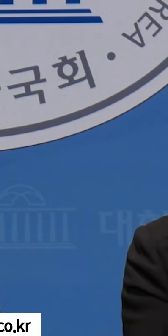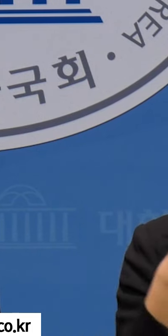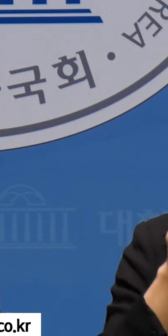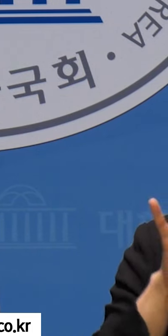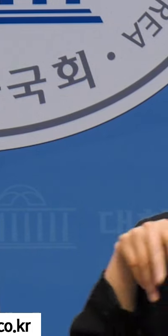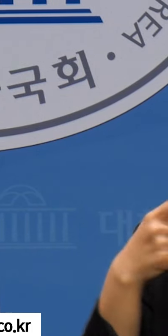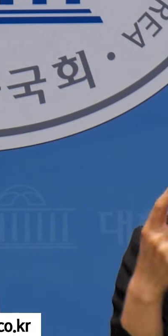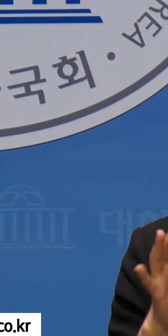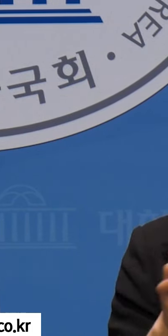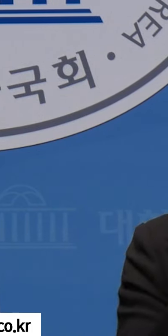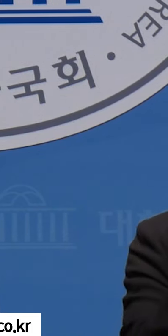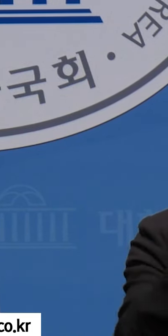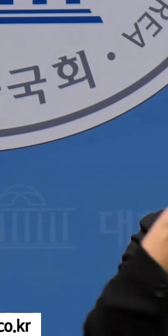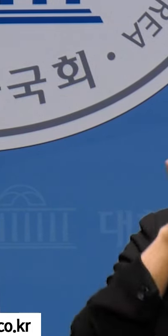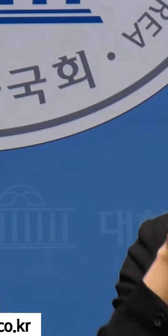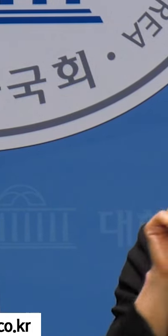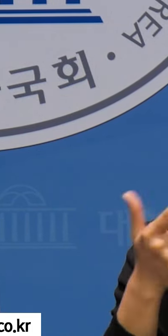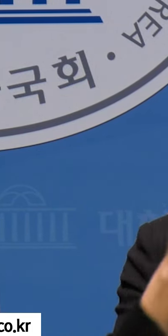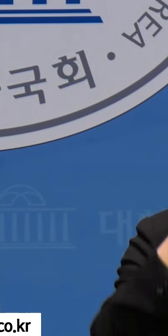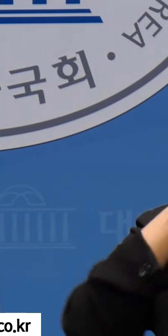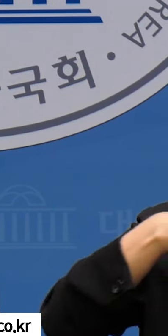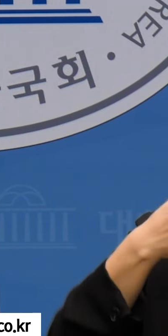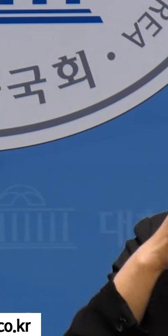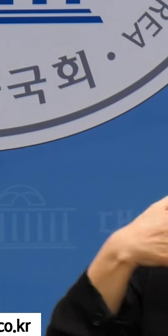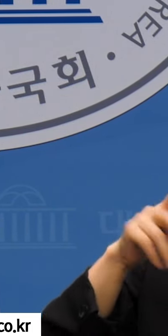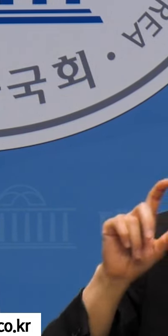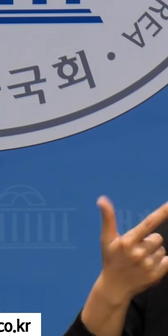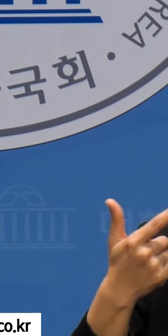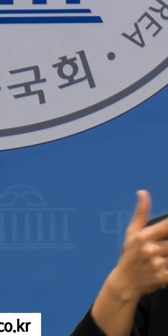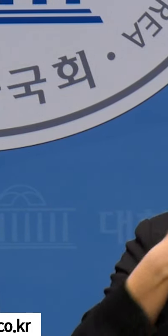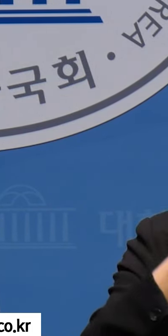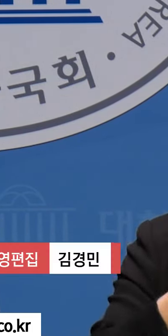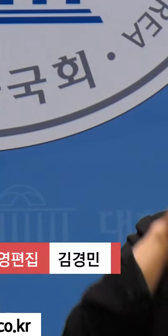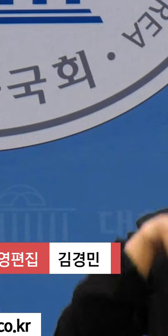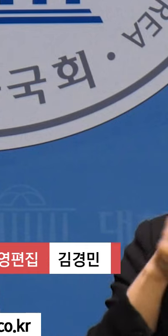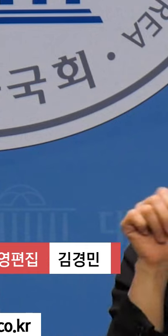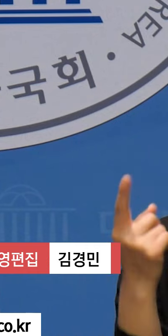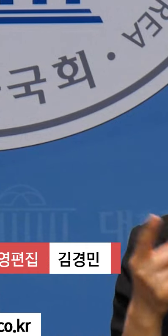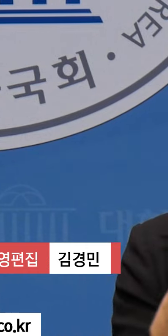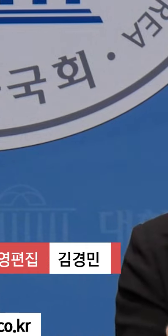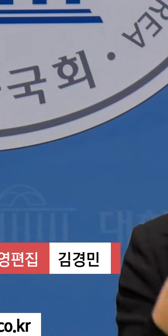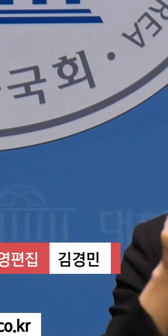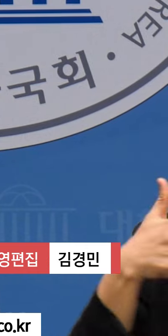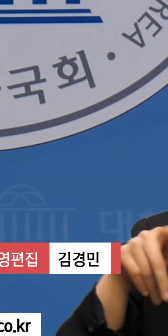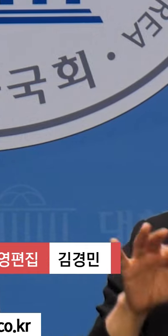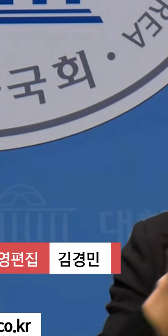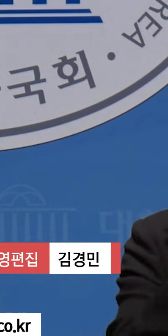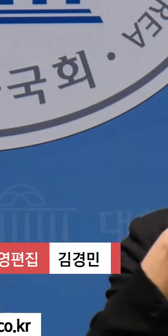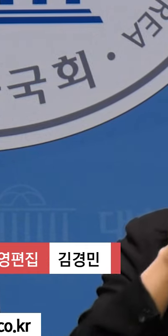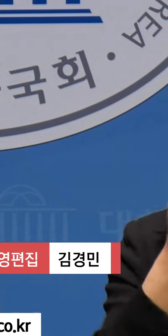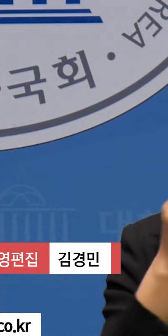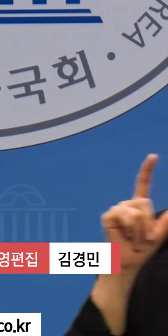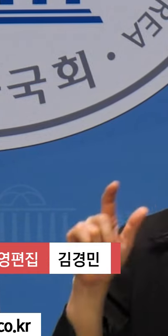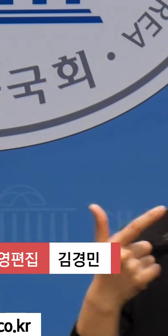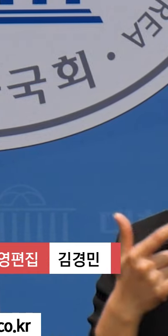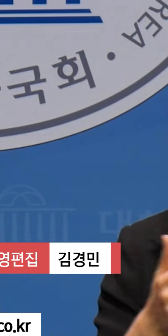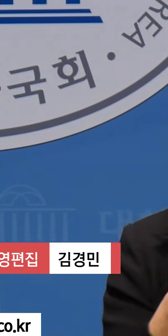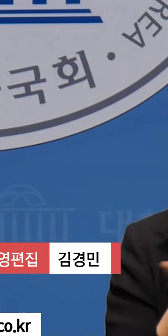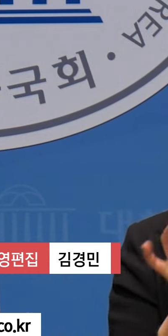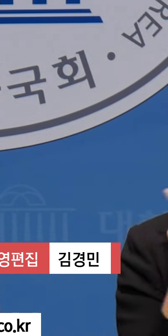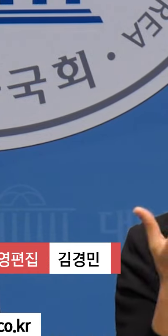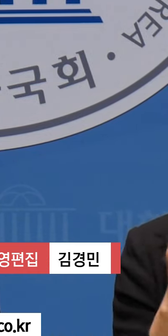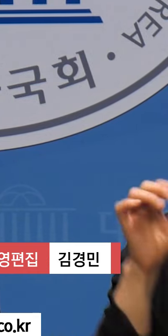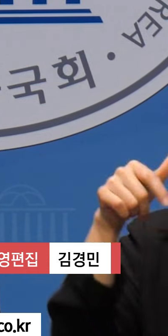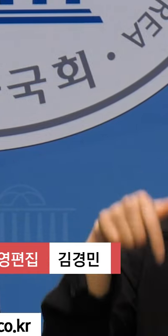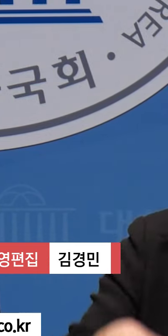모경종, 이기현, 부승찬, 정준호, 김현정, 이재관, 김병욱,